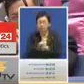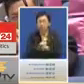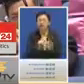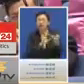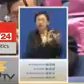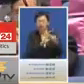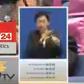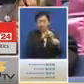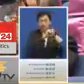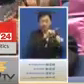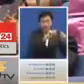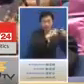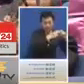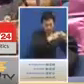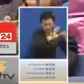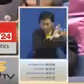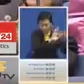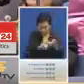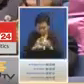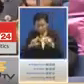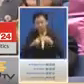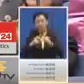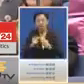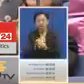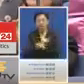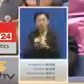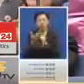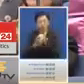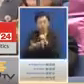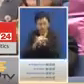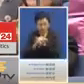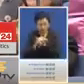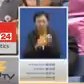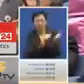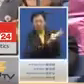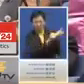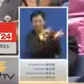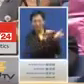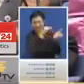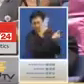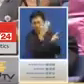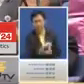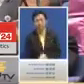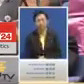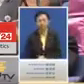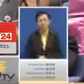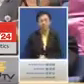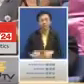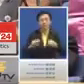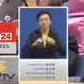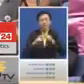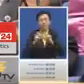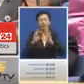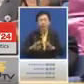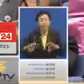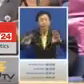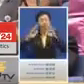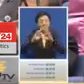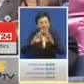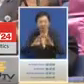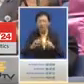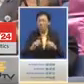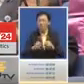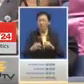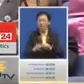เศรษฐกิจท่านไปแก้เถอะแล้วปัญหาสังคมที่ใหญ่ขึ้นใหญ่ขึ้